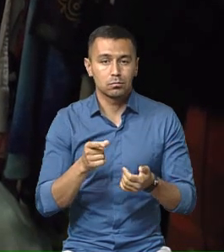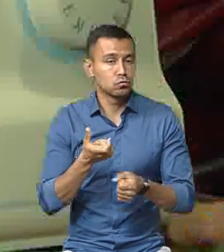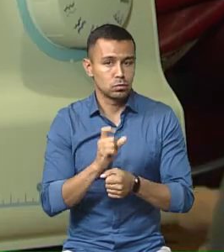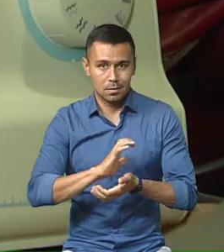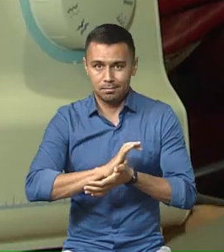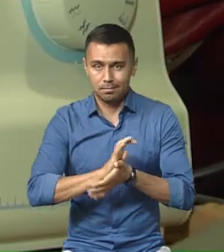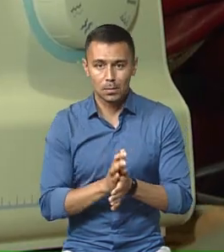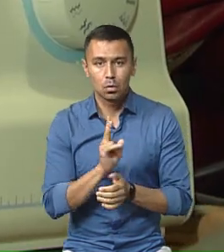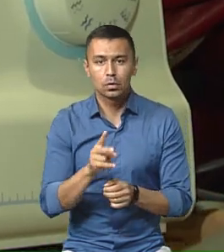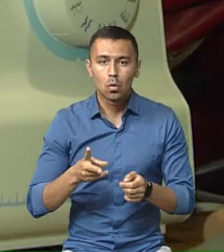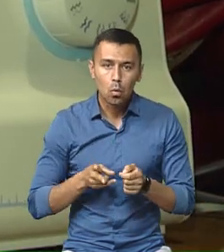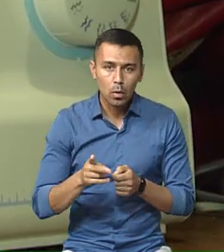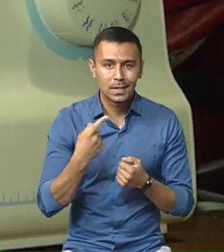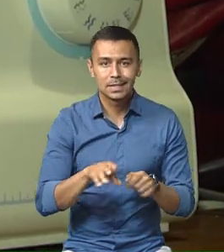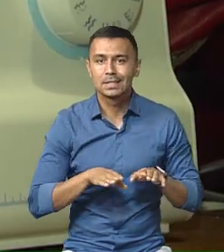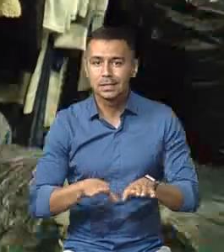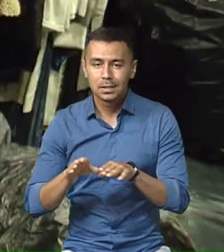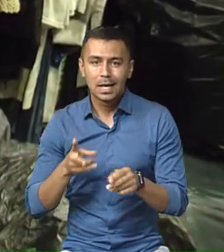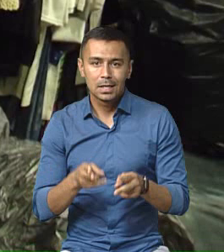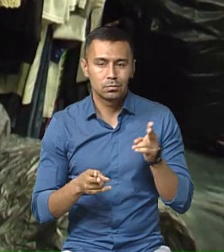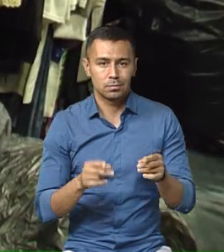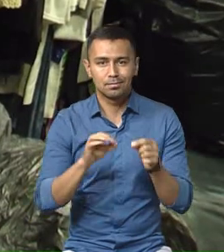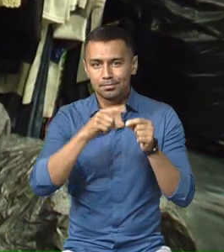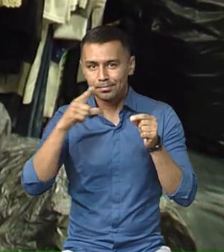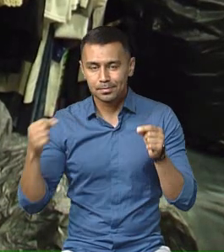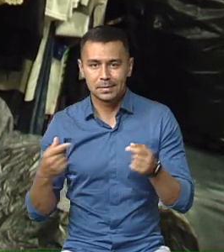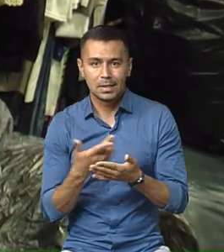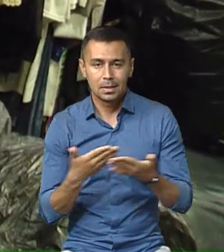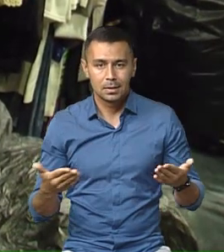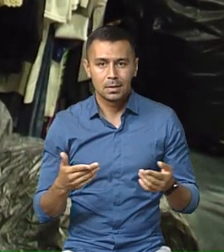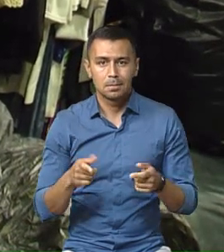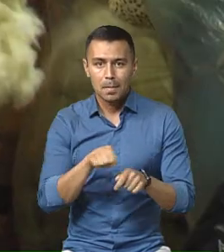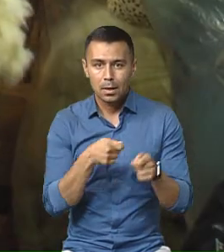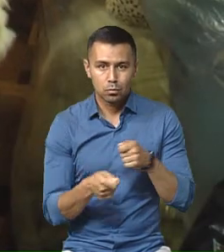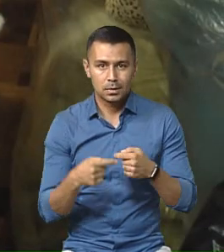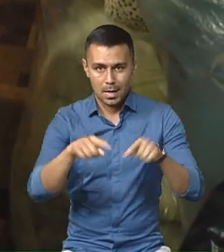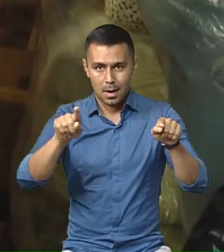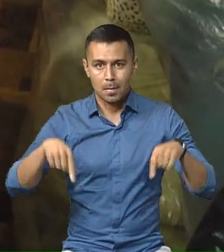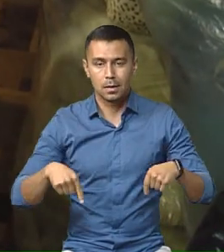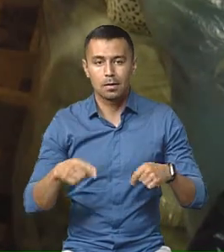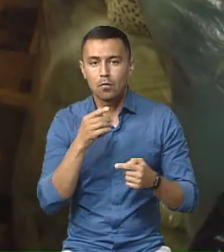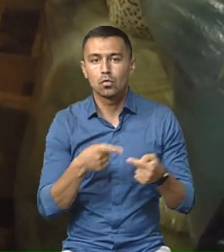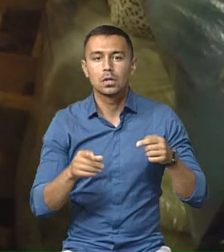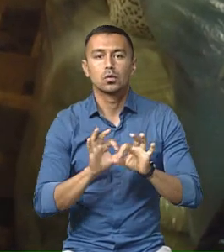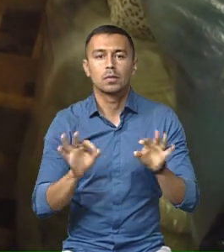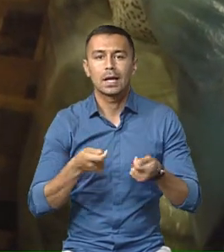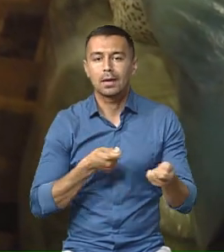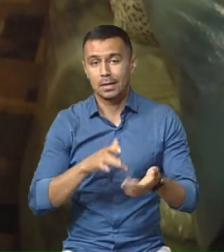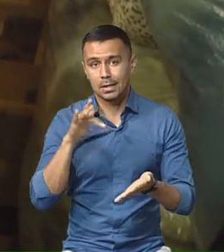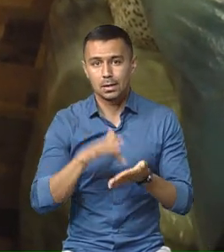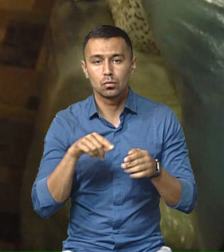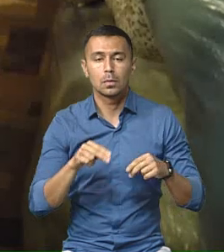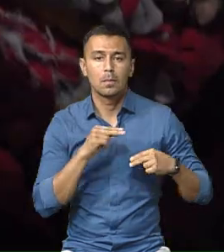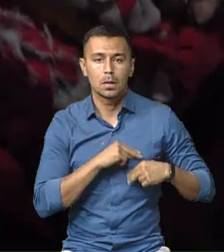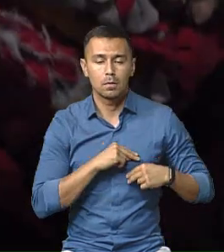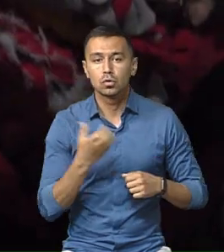впасти. Хтось кроїть, інші шиють, ріжуть тканинні обрізки на смужки, плетуть килимки й керемати. Водночас, розповідає керівниця центру, тут